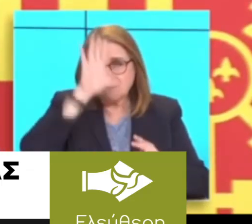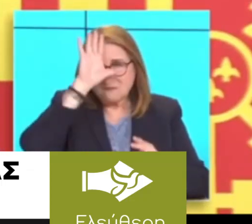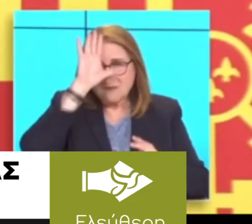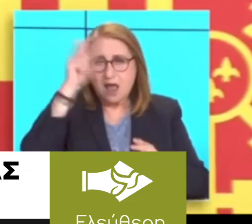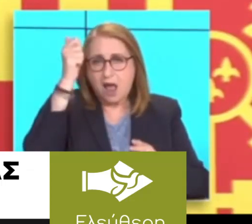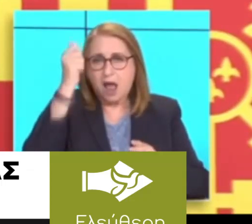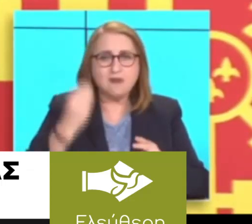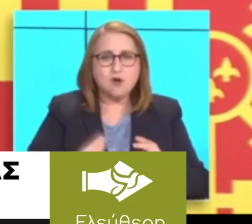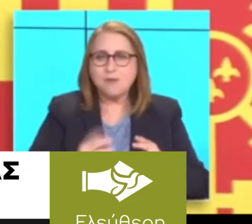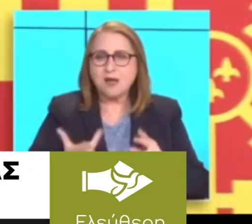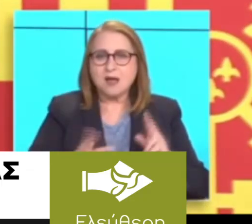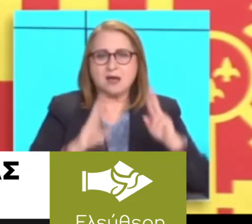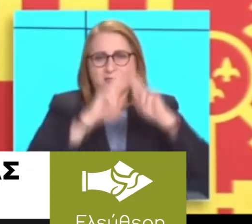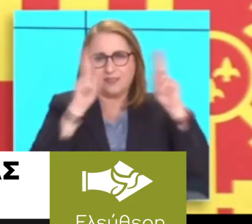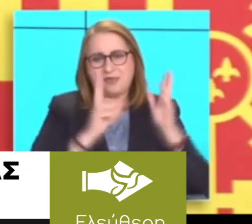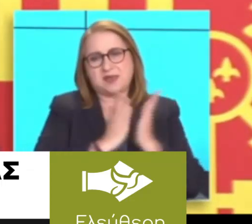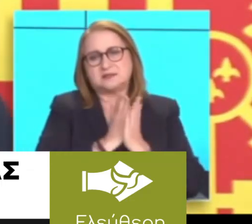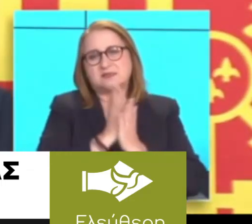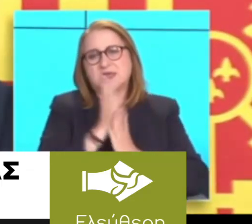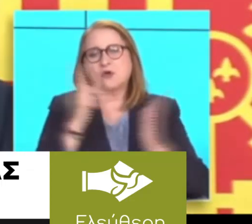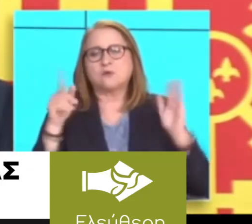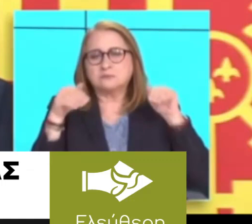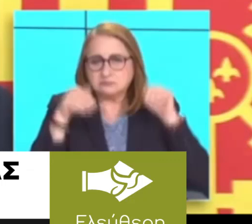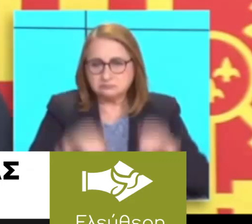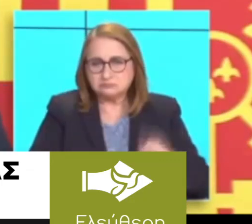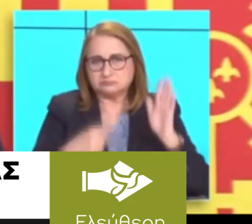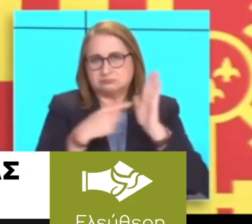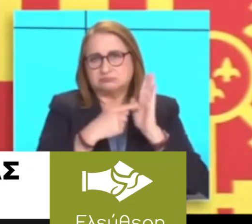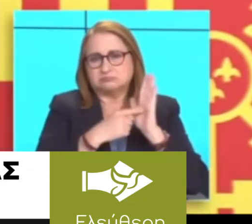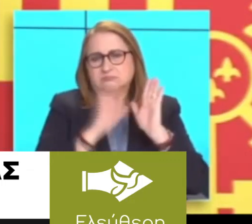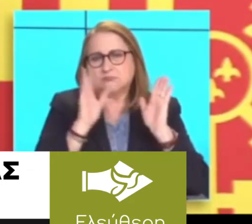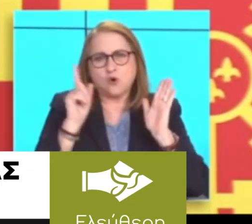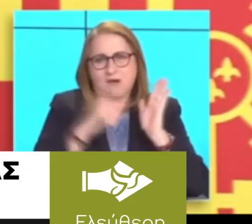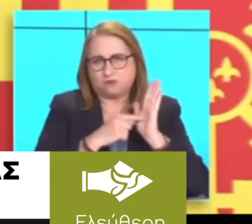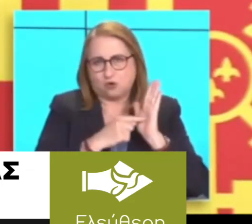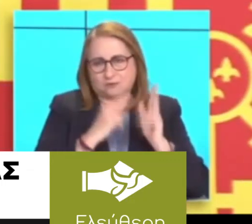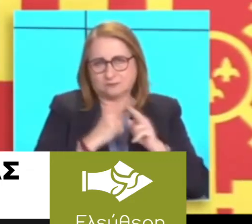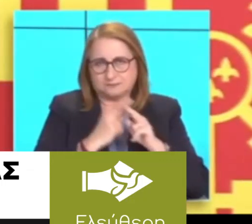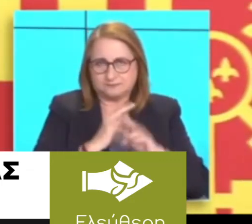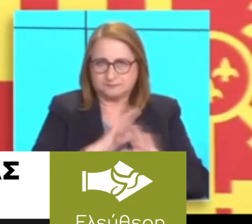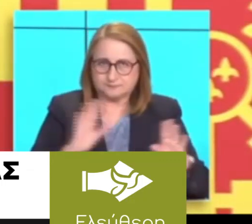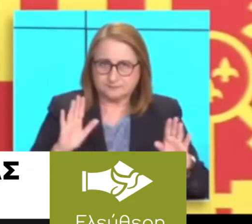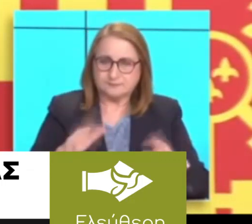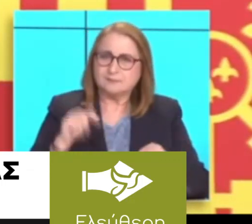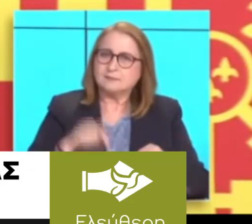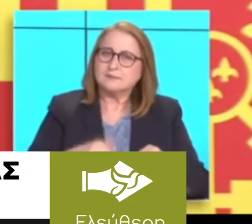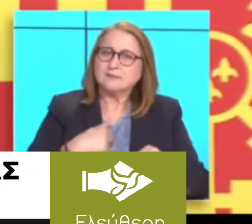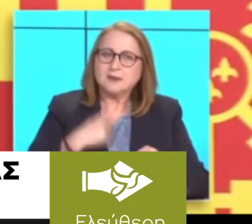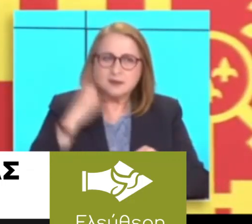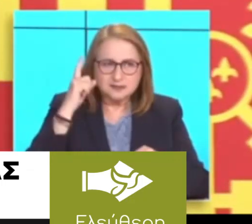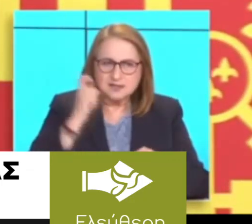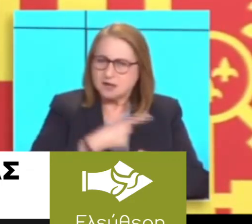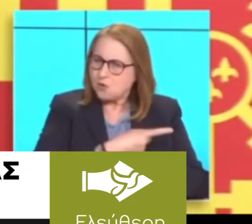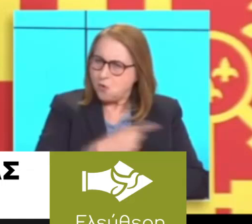πλαίσιο στο οποίο να μπορούμε να στηριχθούμε για να λύσουμε τις διαφορές μας. Από εκεί και πέρα νομίζω ότι κατέστη σαφές σε